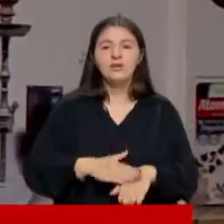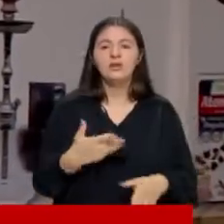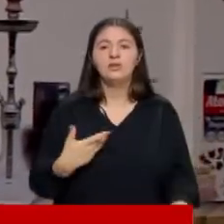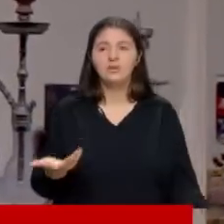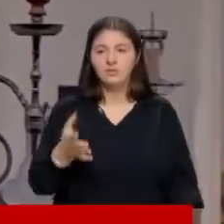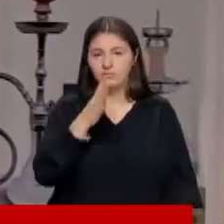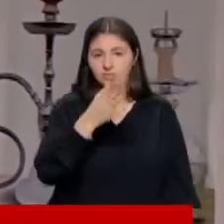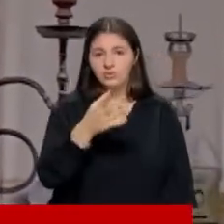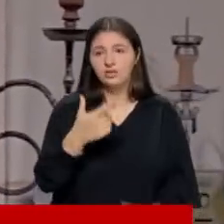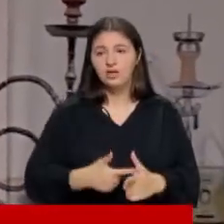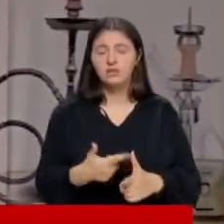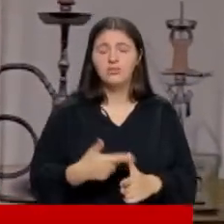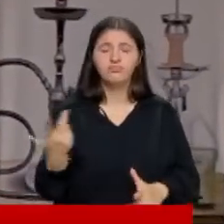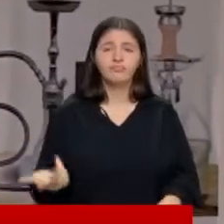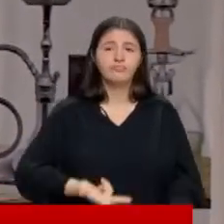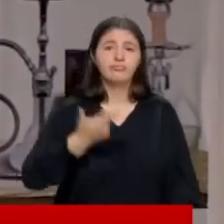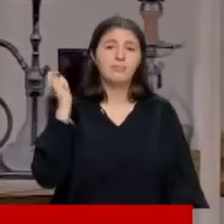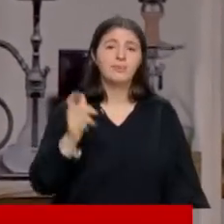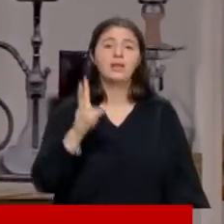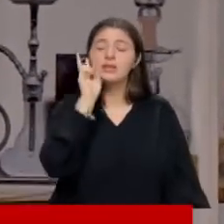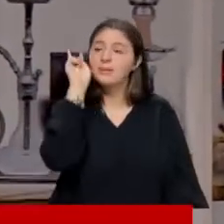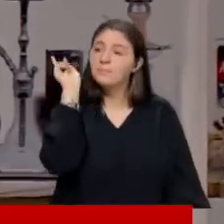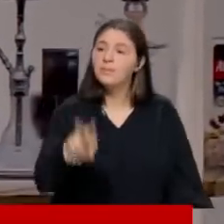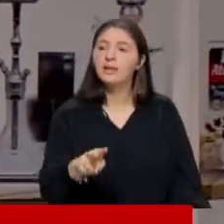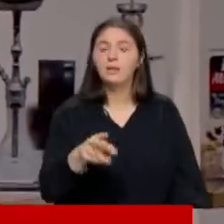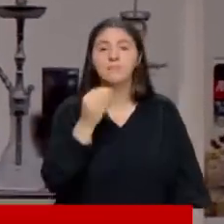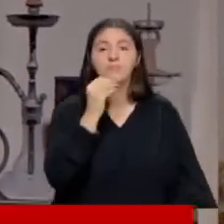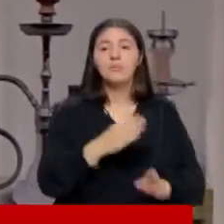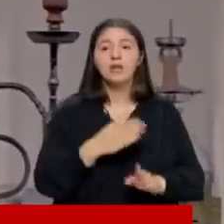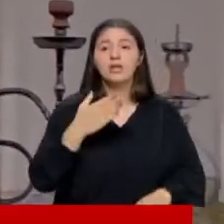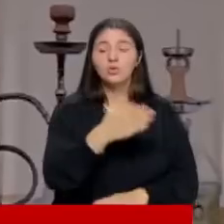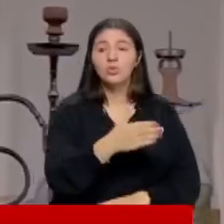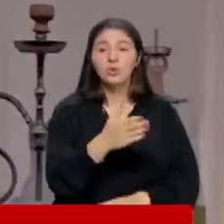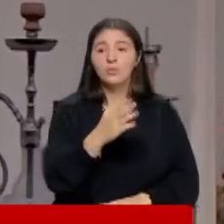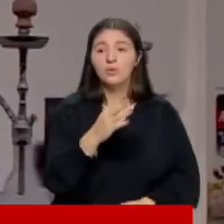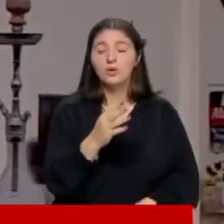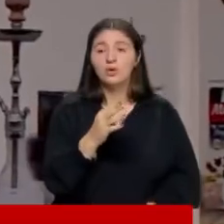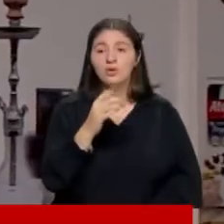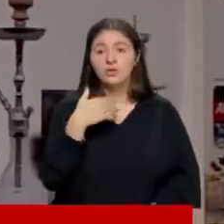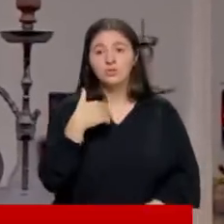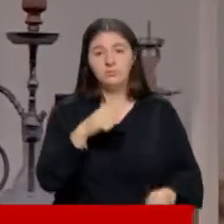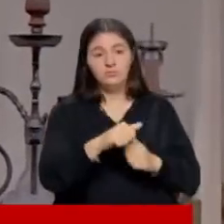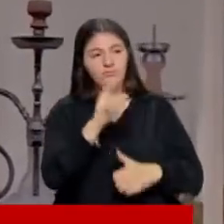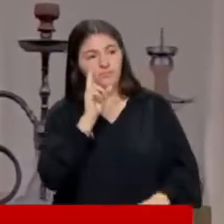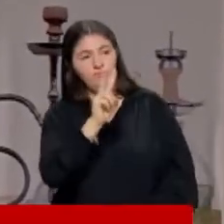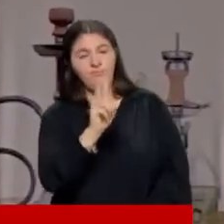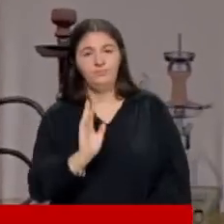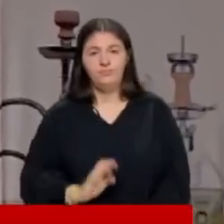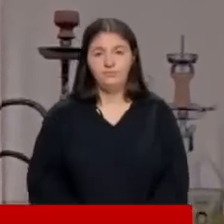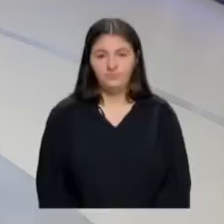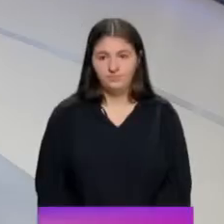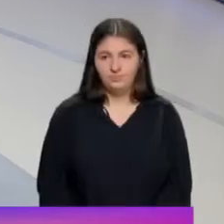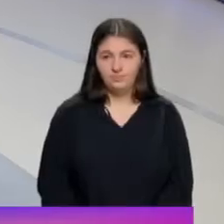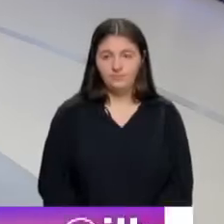biliyorsunuz kiralar almış başını gidiyor yemin ederim markete gidiyor şey yapıyoruz Şöyle uzaktan bakıyorum